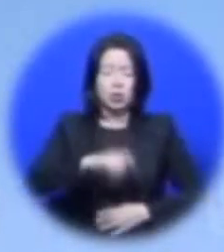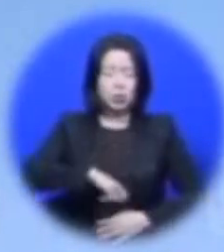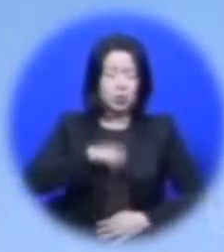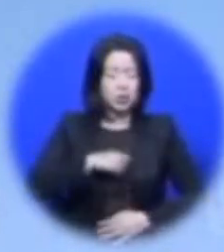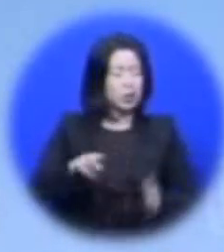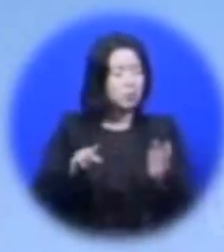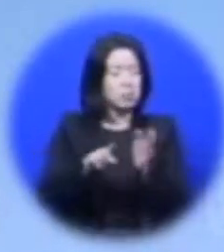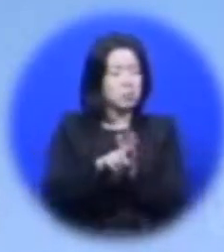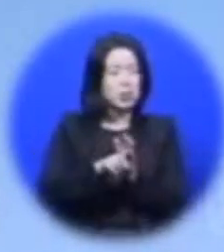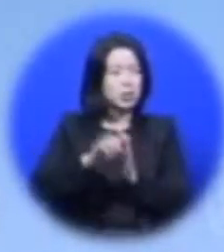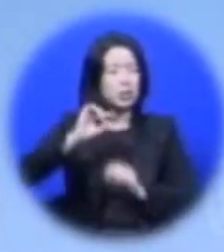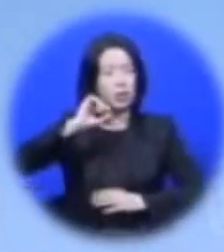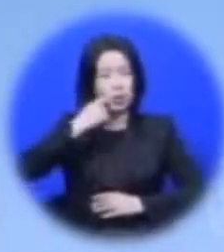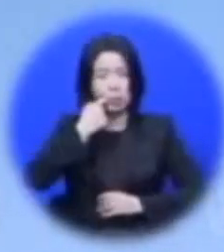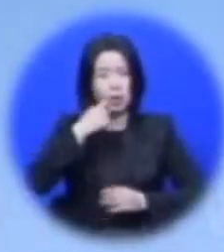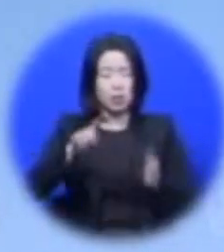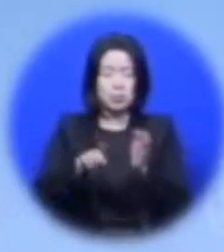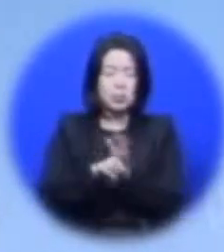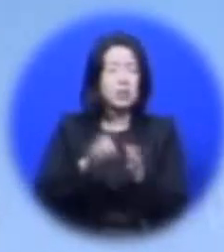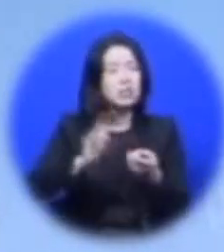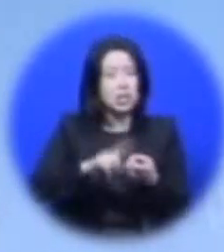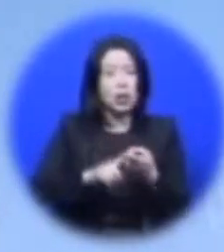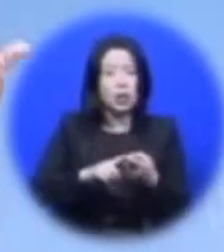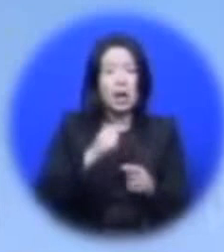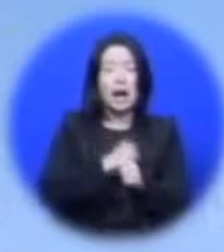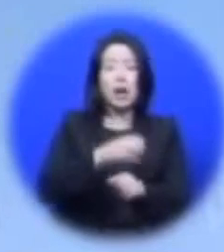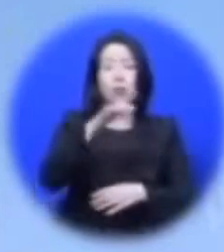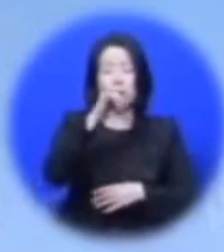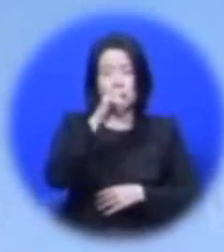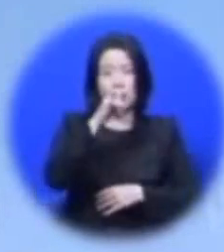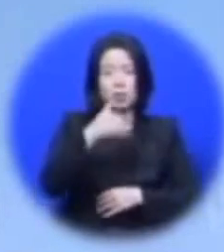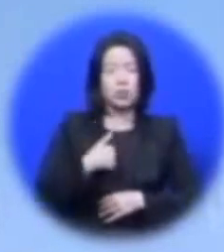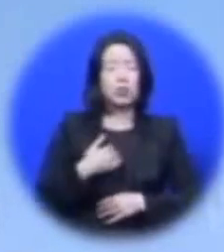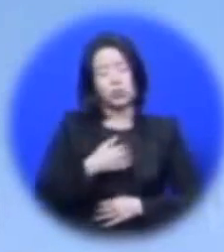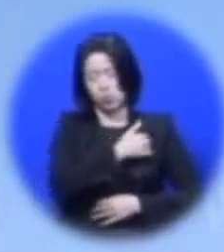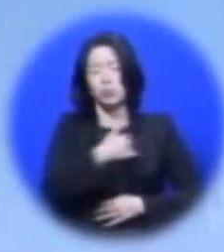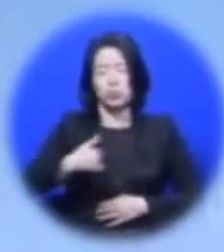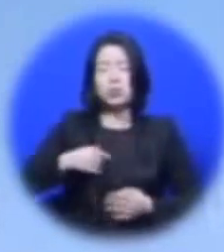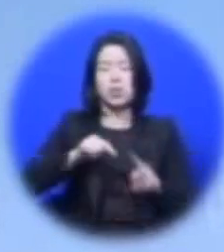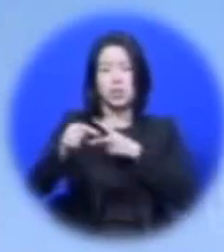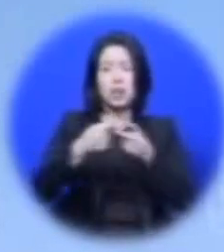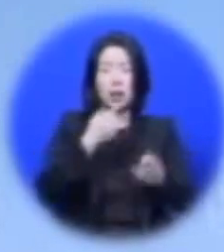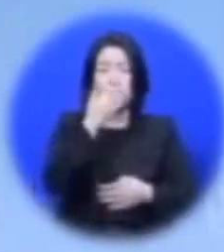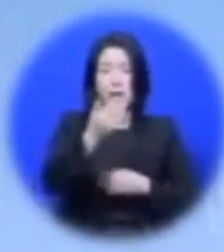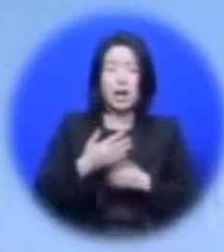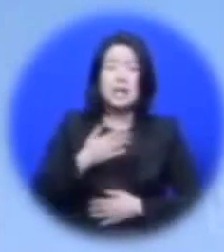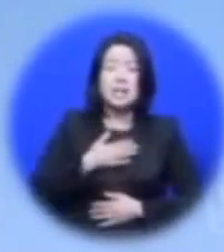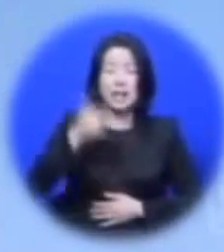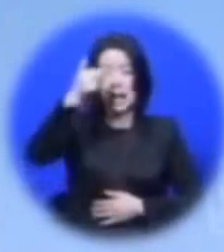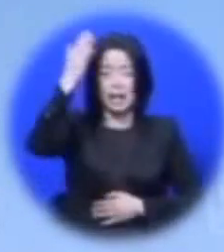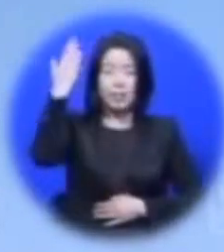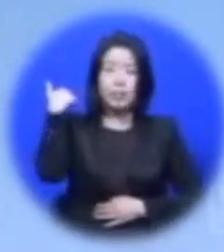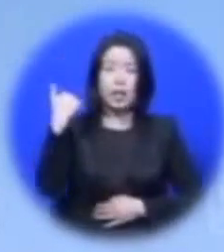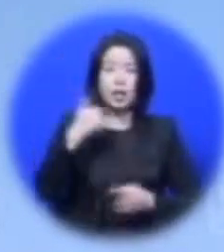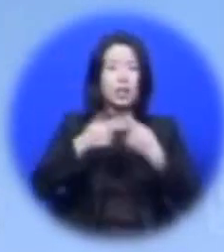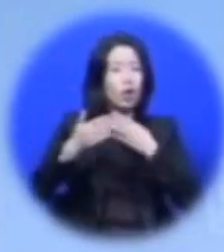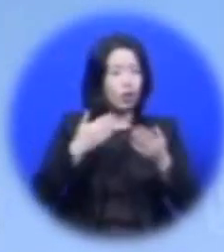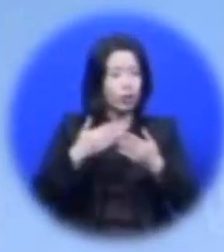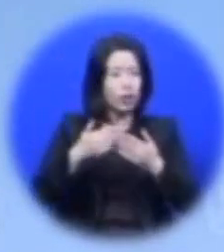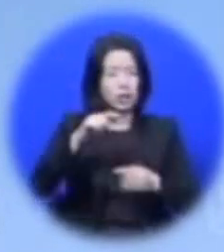믿어진다. 믿는 척하고 있는 거다. 저는 충분히 이해가 됩니다. 제가 그때 겪었던 그